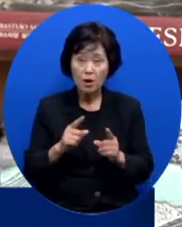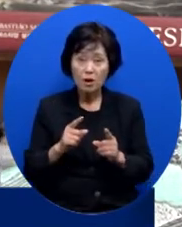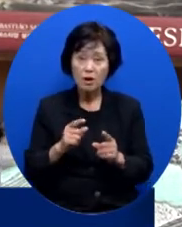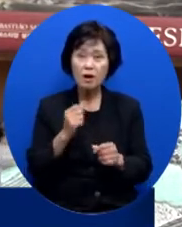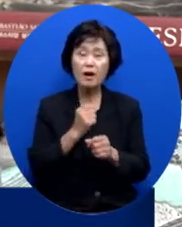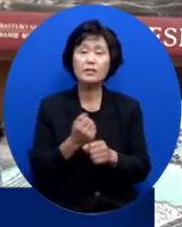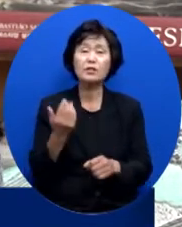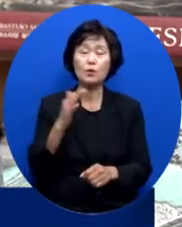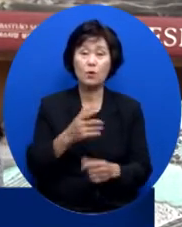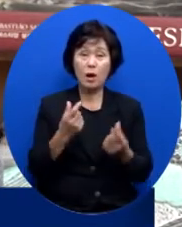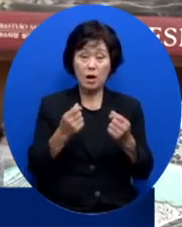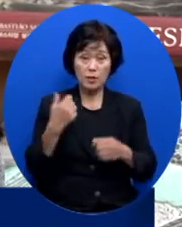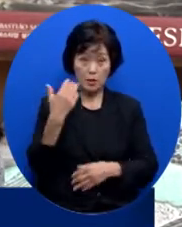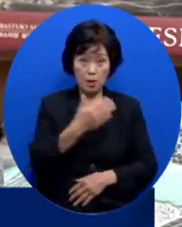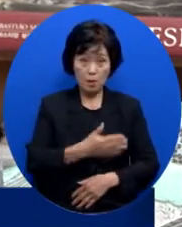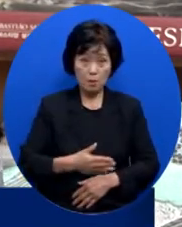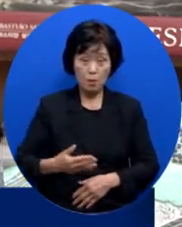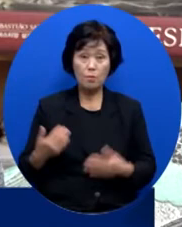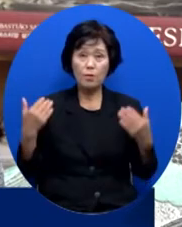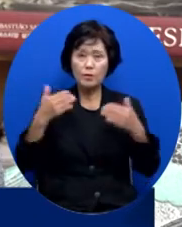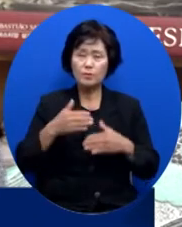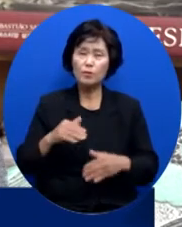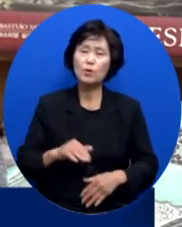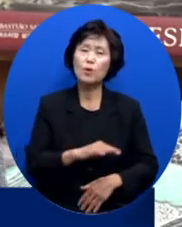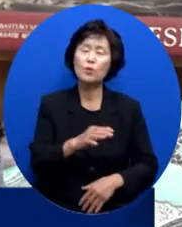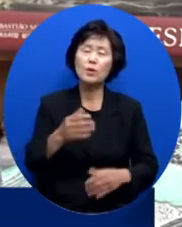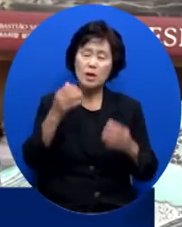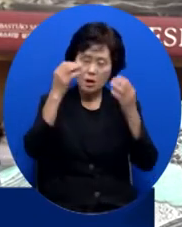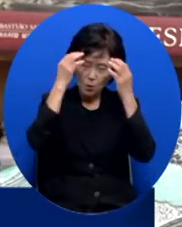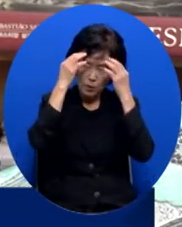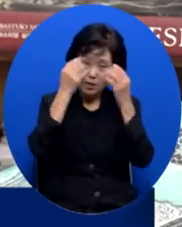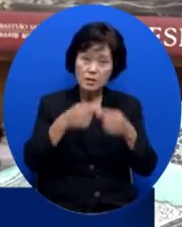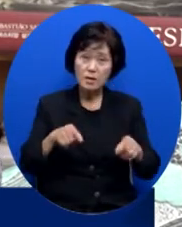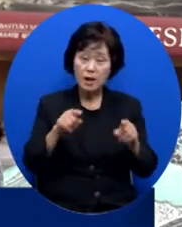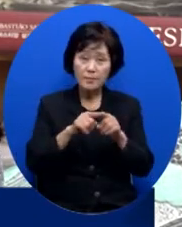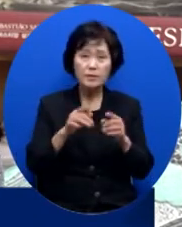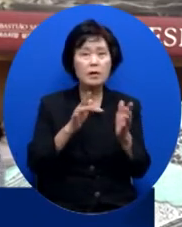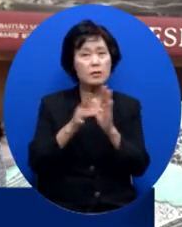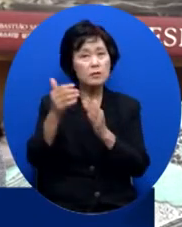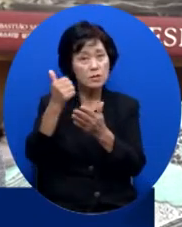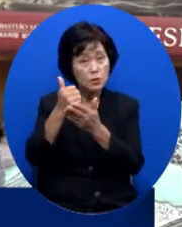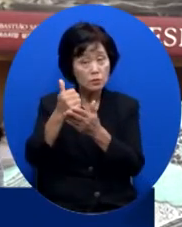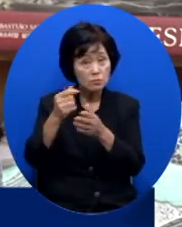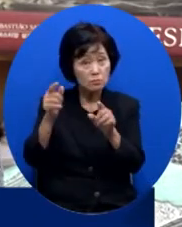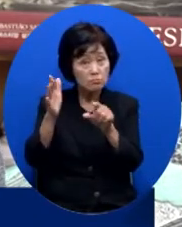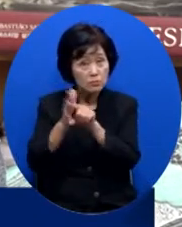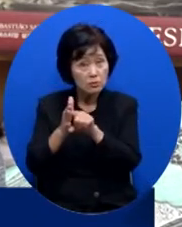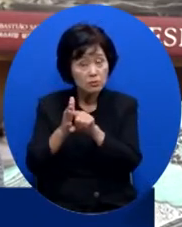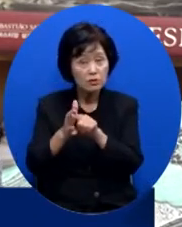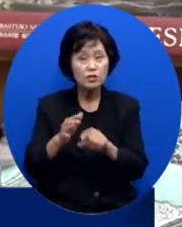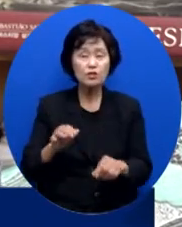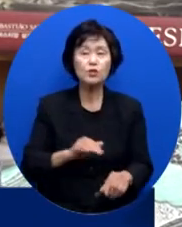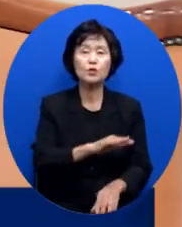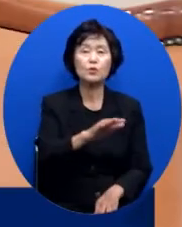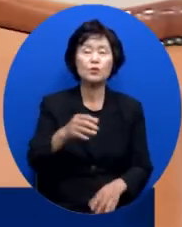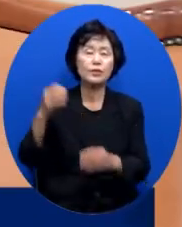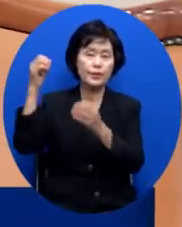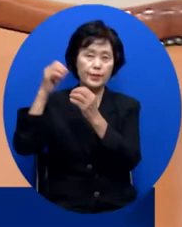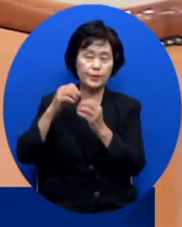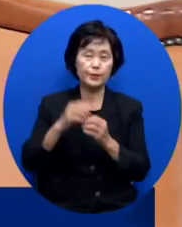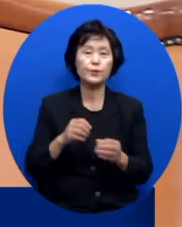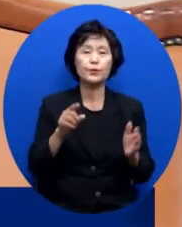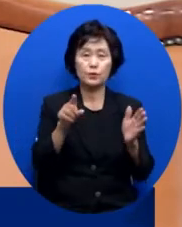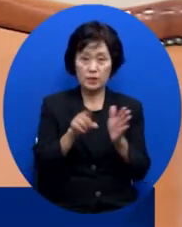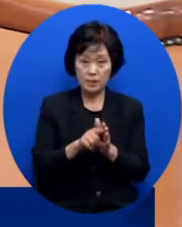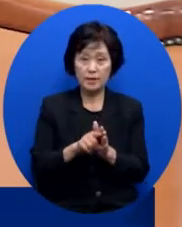오셔서 우리의 권한의 함께 하셨다는 거 그것을 믿는 것이 우리 정통 신학의 4 그러니까 그 신학으로 돌아가는 거예요 구원의